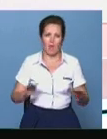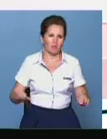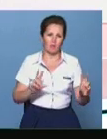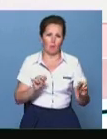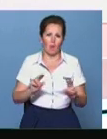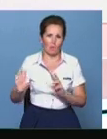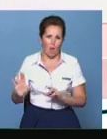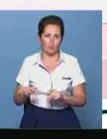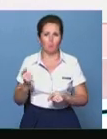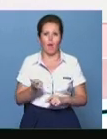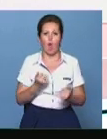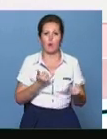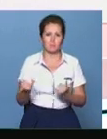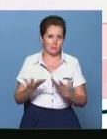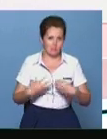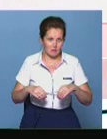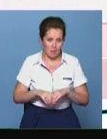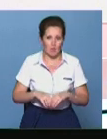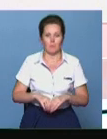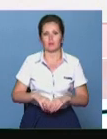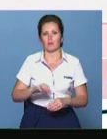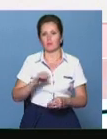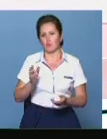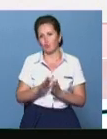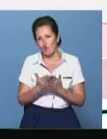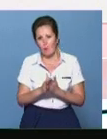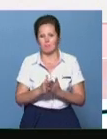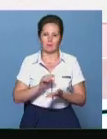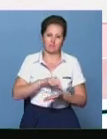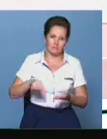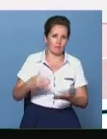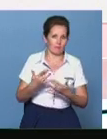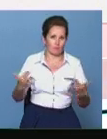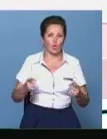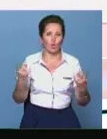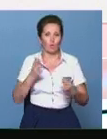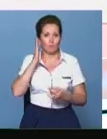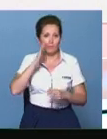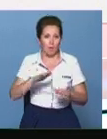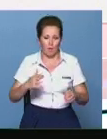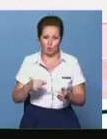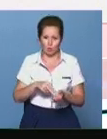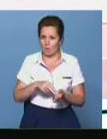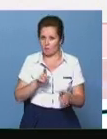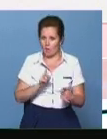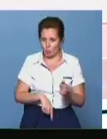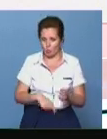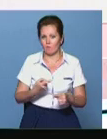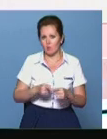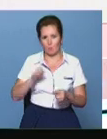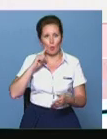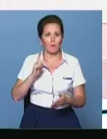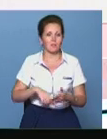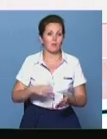семей. Одежда, канцтовары, учебники – это именно то, что нужно будущим ученикам. И стоит все это недешево, в чем и убедился наш